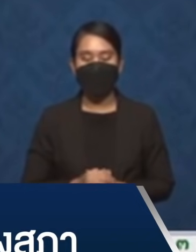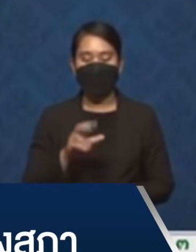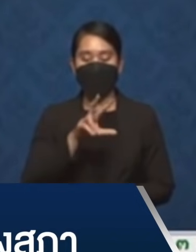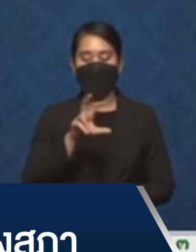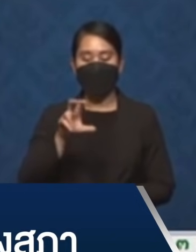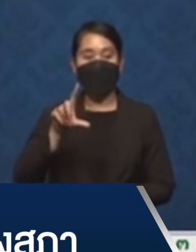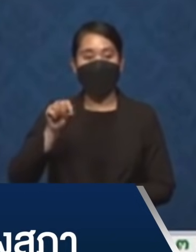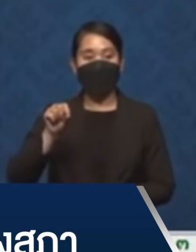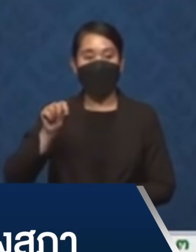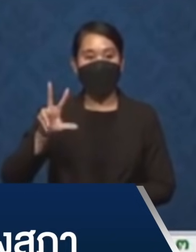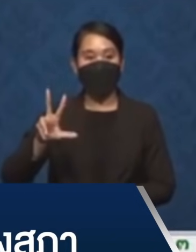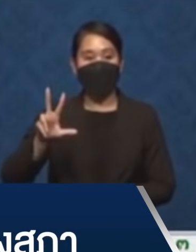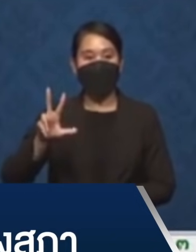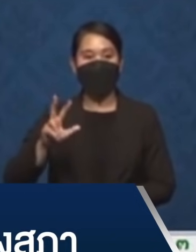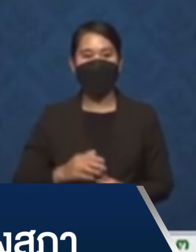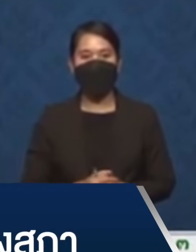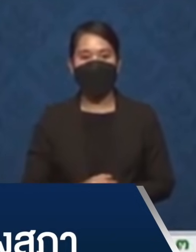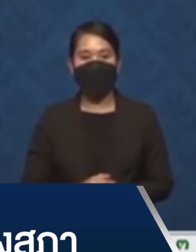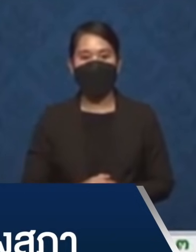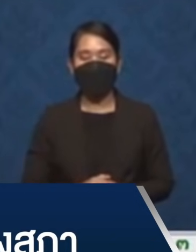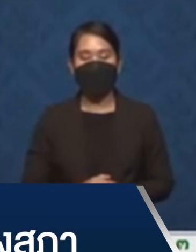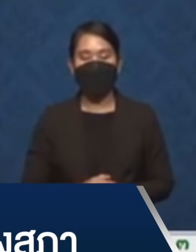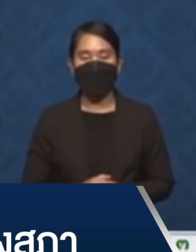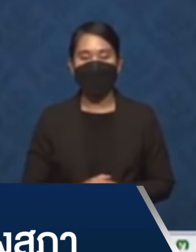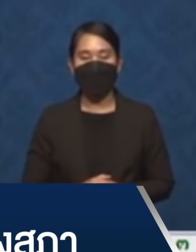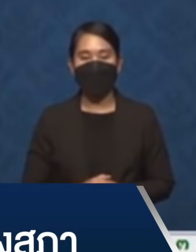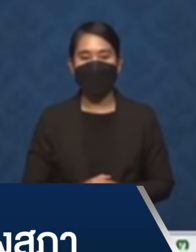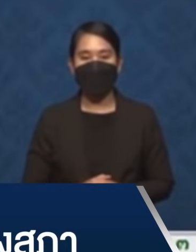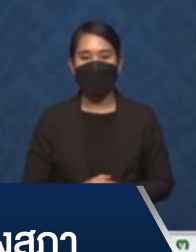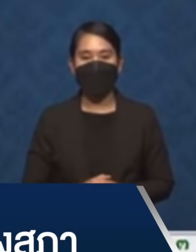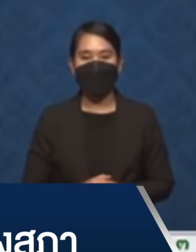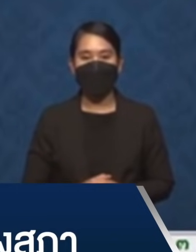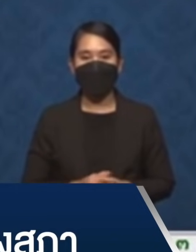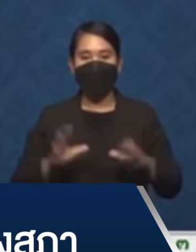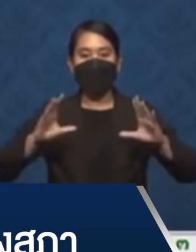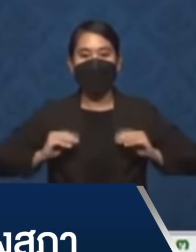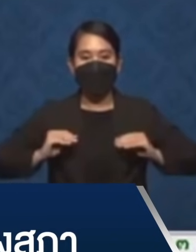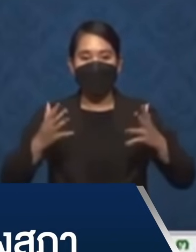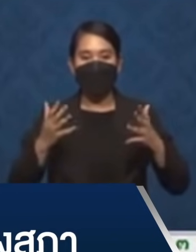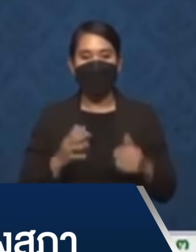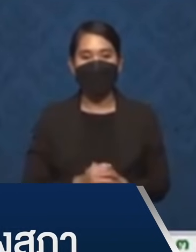323ผู้ช่วยศาสตราจารย์พรชัยอินสุข